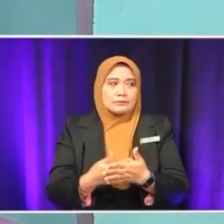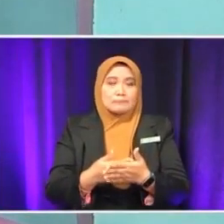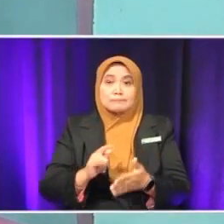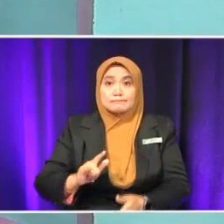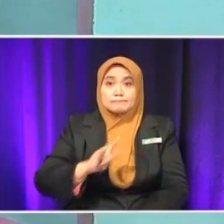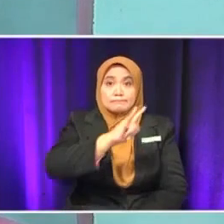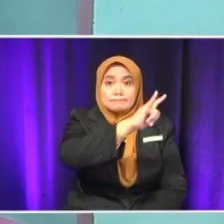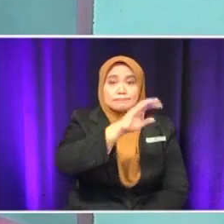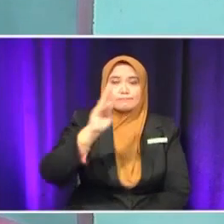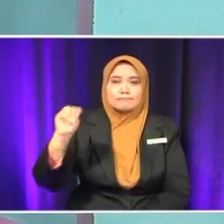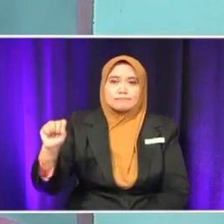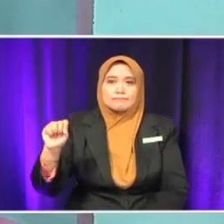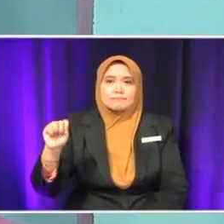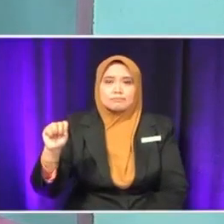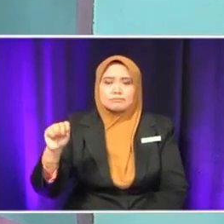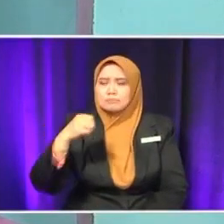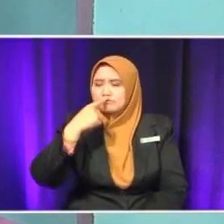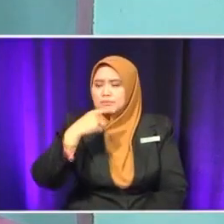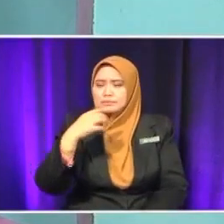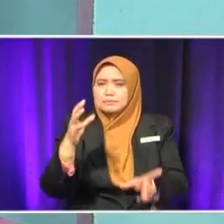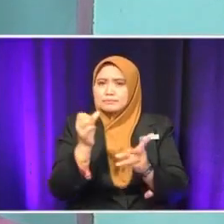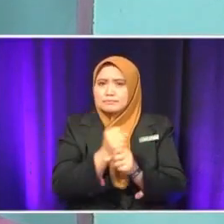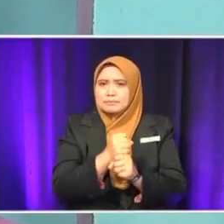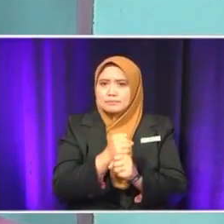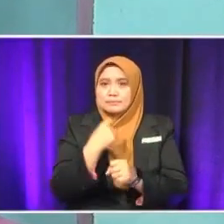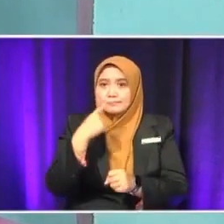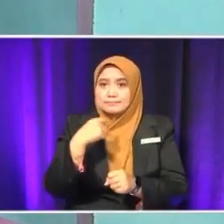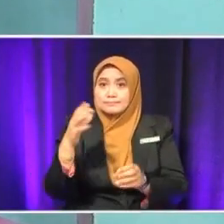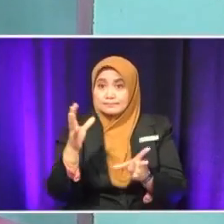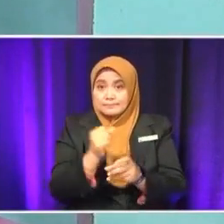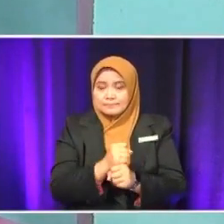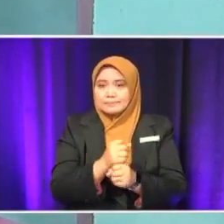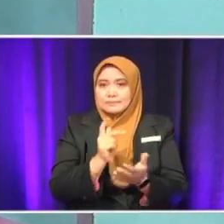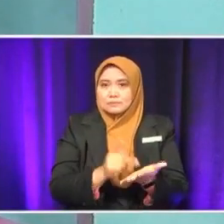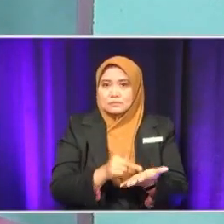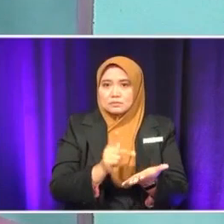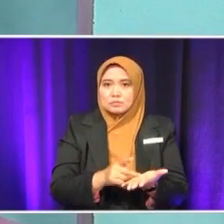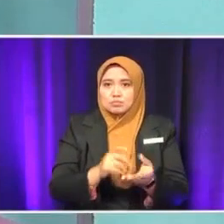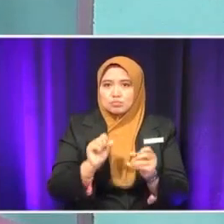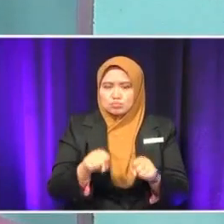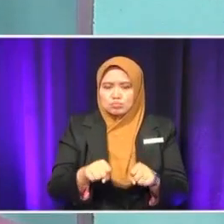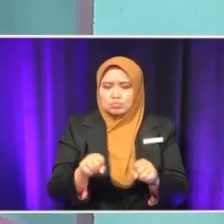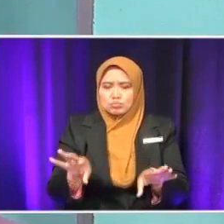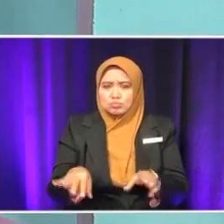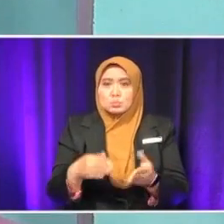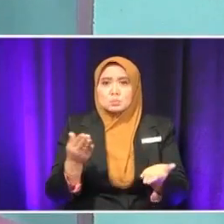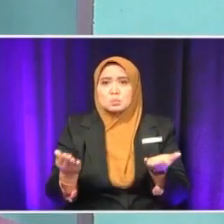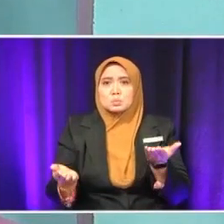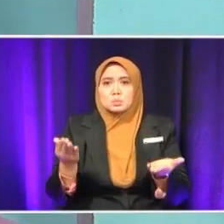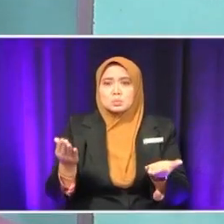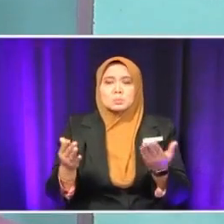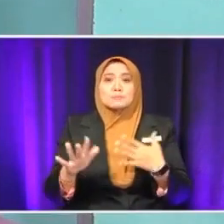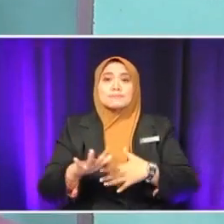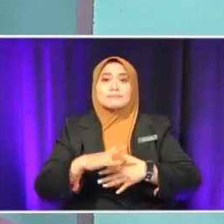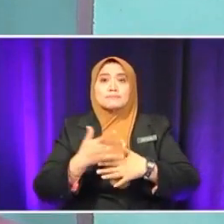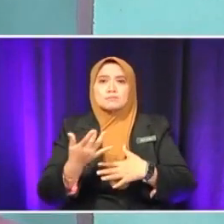siapa yang dapat kira ataupun kita boleh buat perbandingan awal, soalan ni kita perlu buat perbandingan,